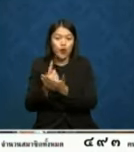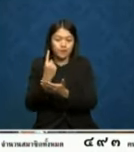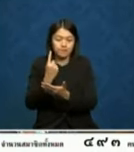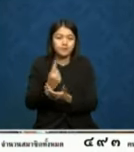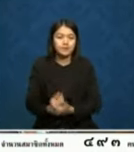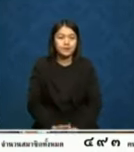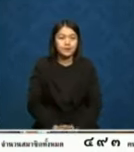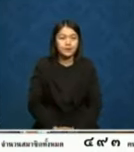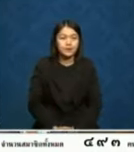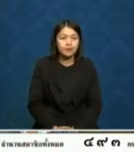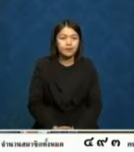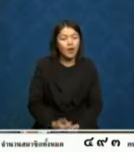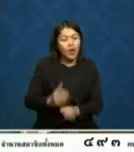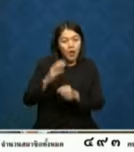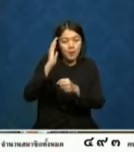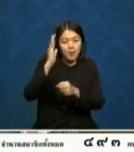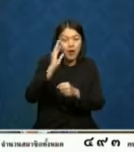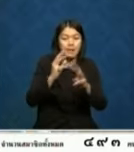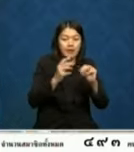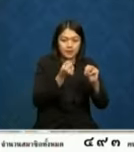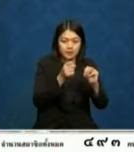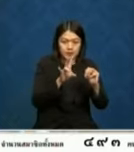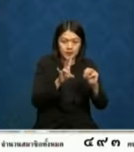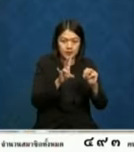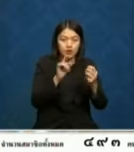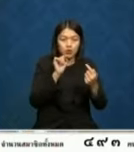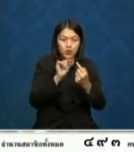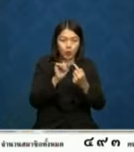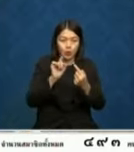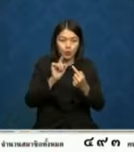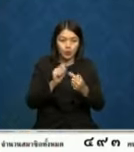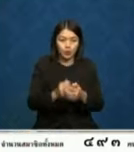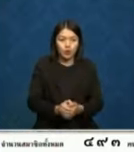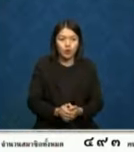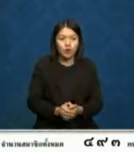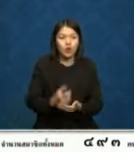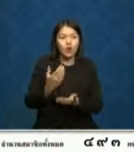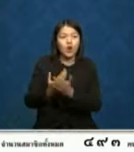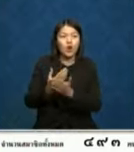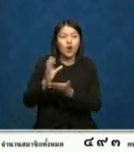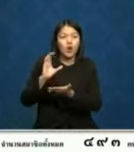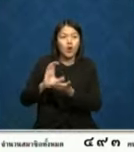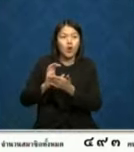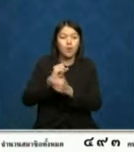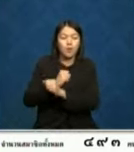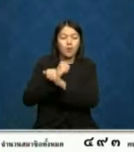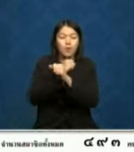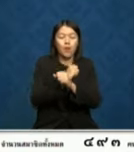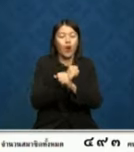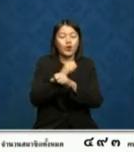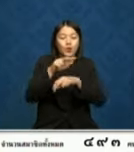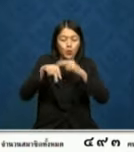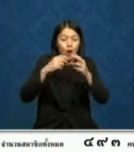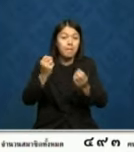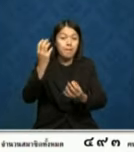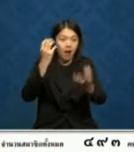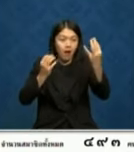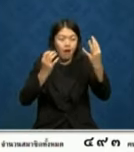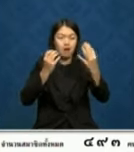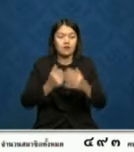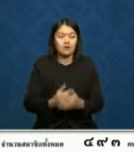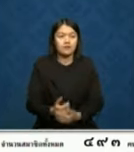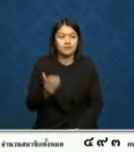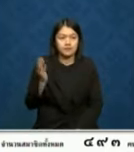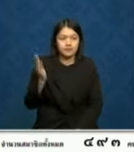จะอภิปรายในมาตรา 17นี้ในส่วนงบประมาณป้องกันรักษาป่านะครับขอสไลด์ต่อไปนะ